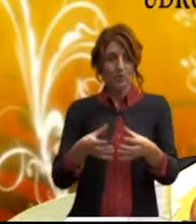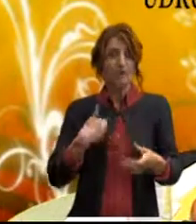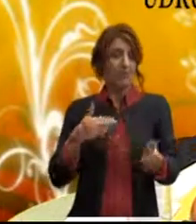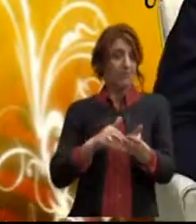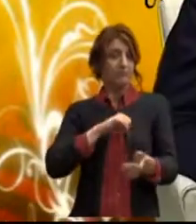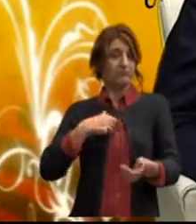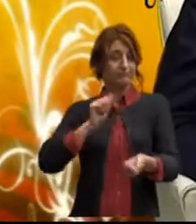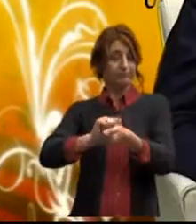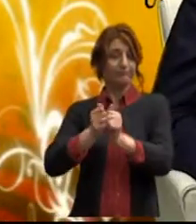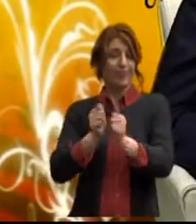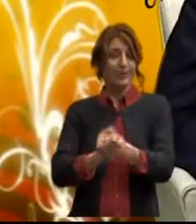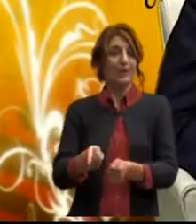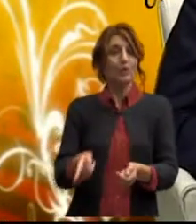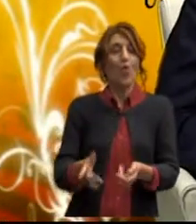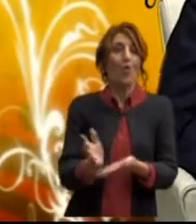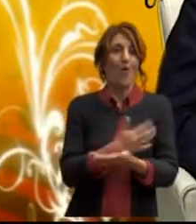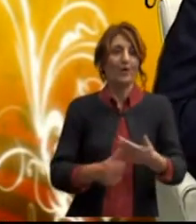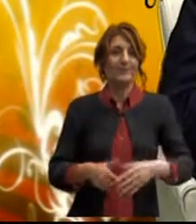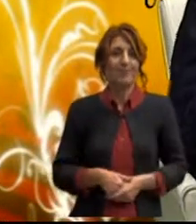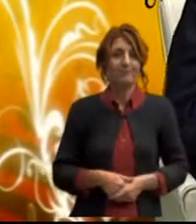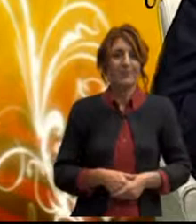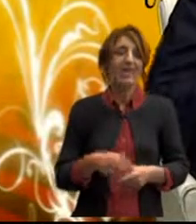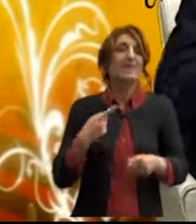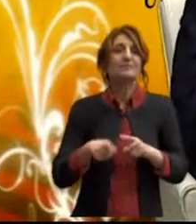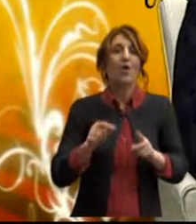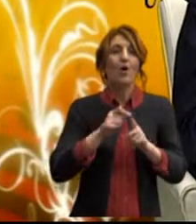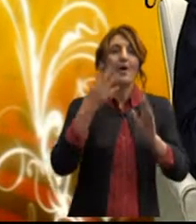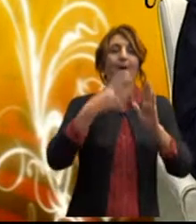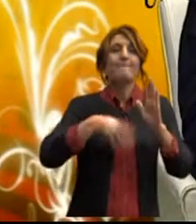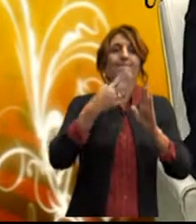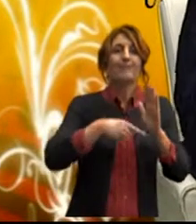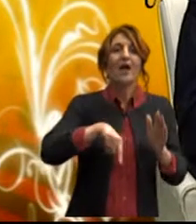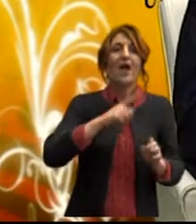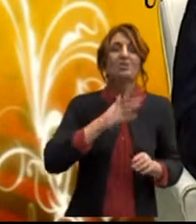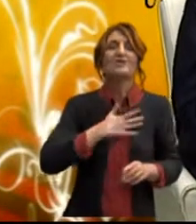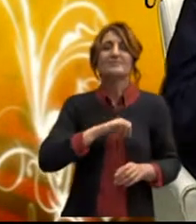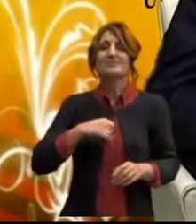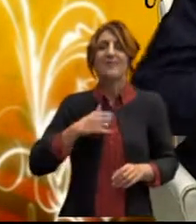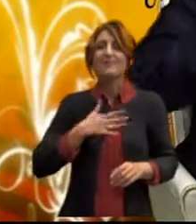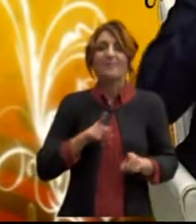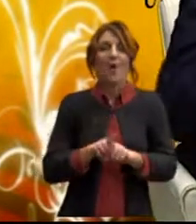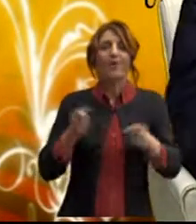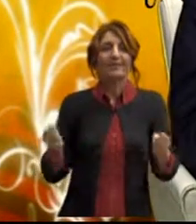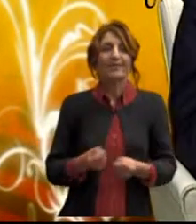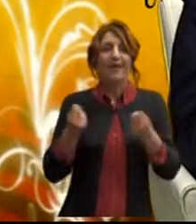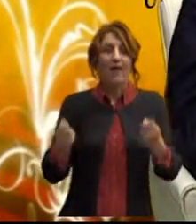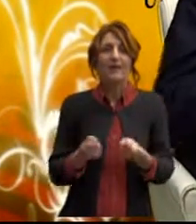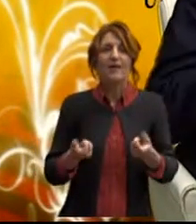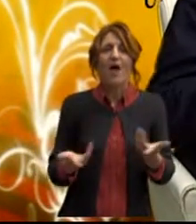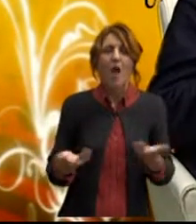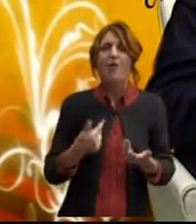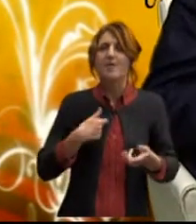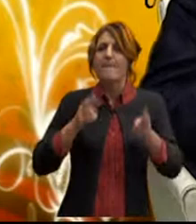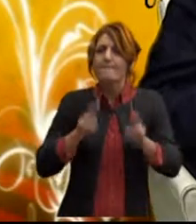Treba je prakticirati. I prakticirati. I zato mi u psihijatriji imamo nešto zove asertivni trening. Asertivni, upravo to, da ljude točno učimo kako da ostvaruju